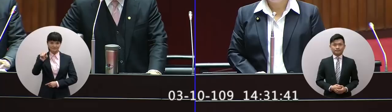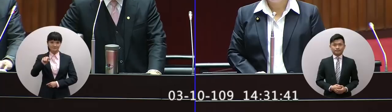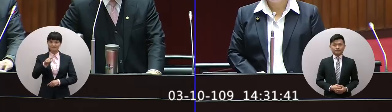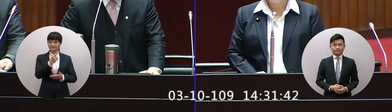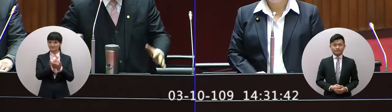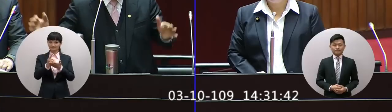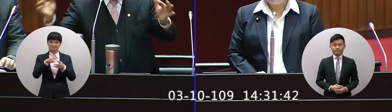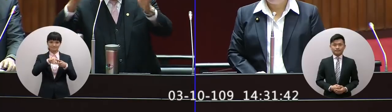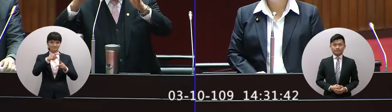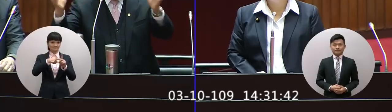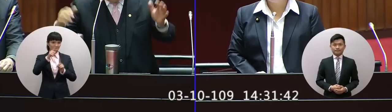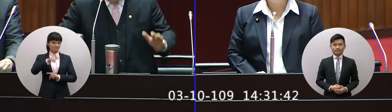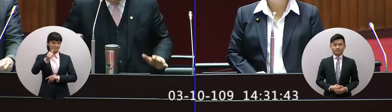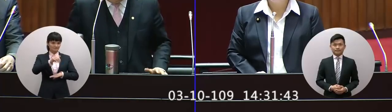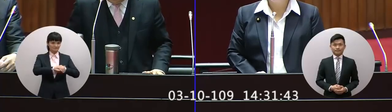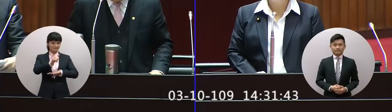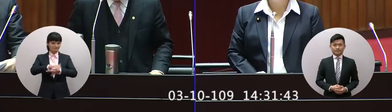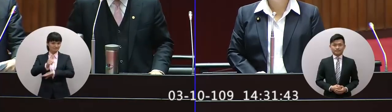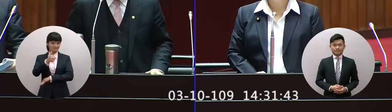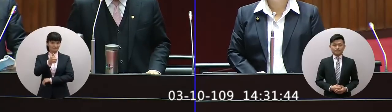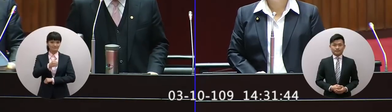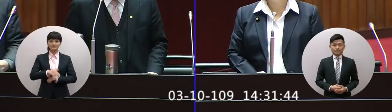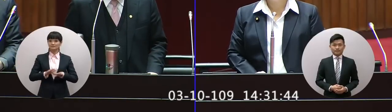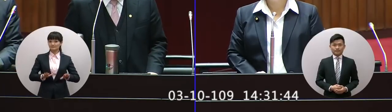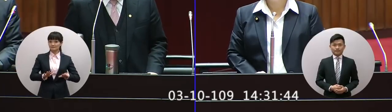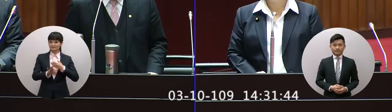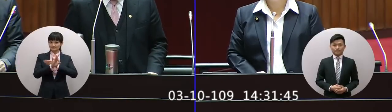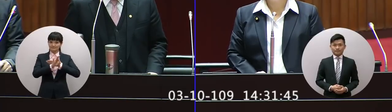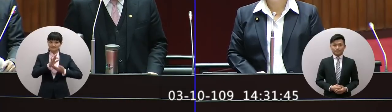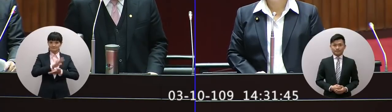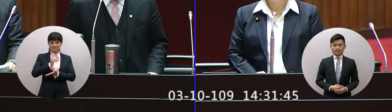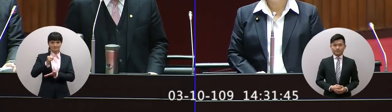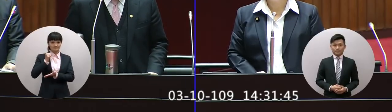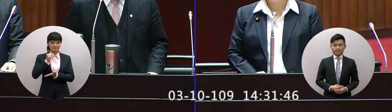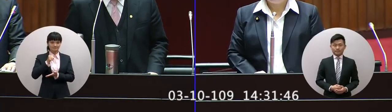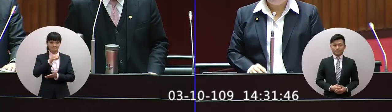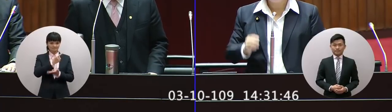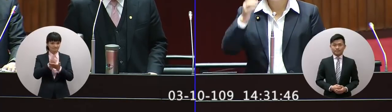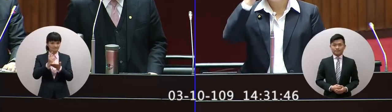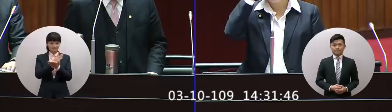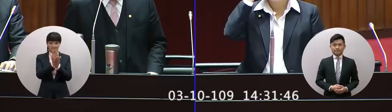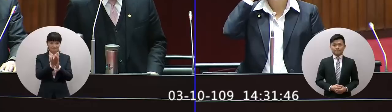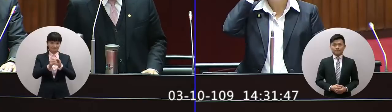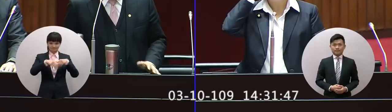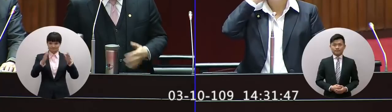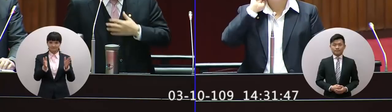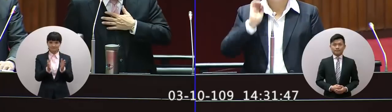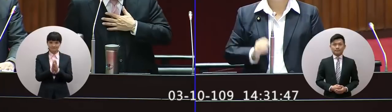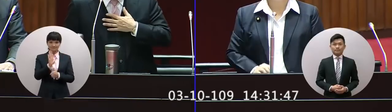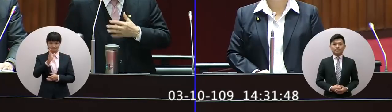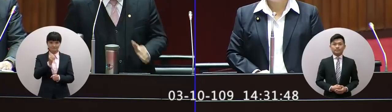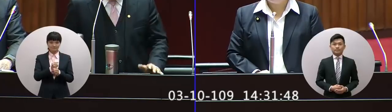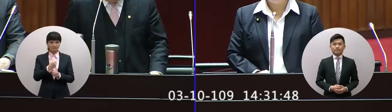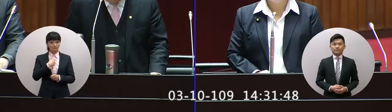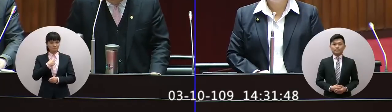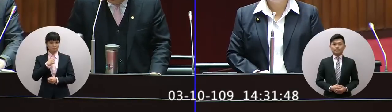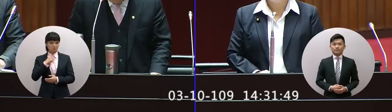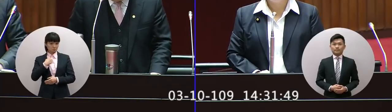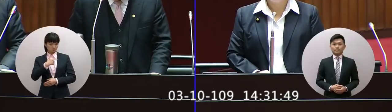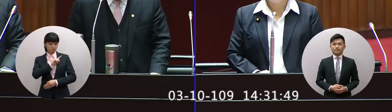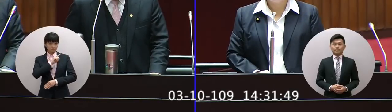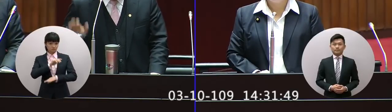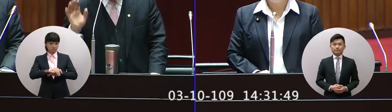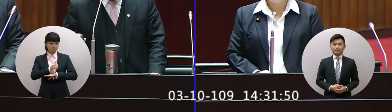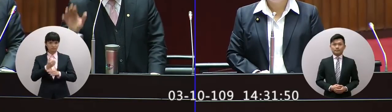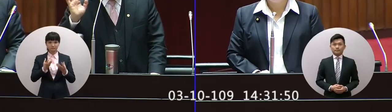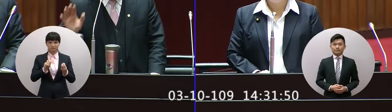优秀的工程师，他们在测试压力各方面在做，这个很专业，我也不是内行。那总